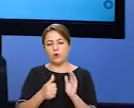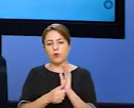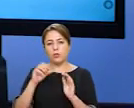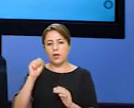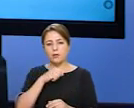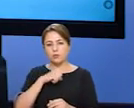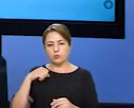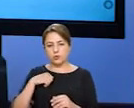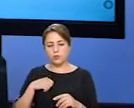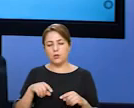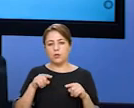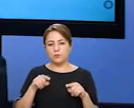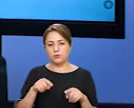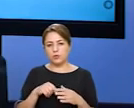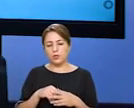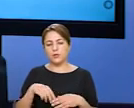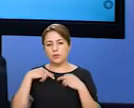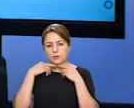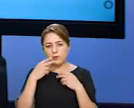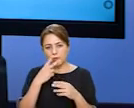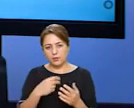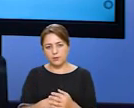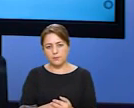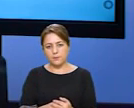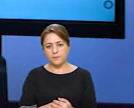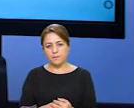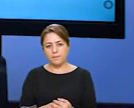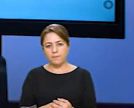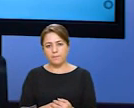o'zi. Demak, bunda ahamiyat bering.